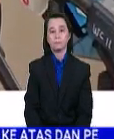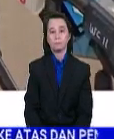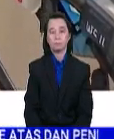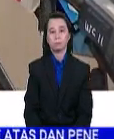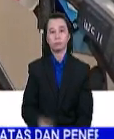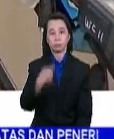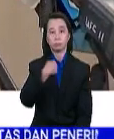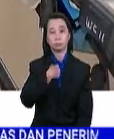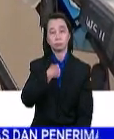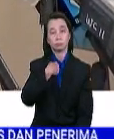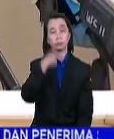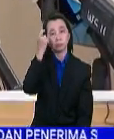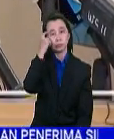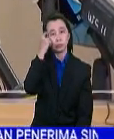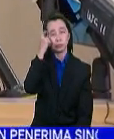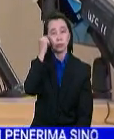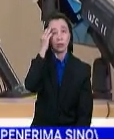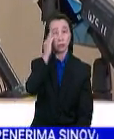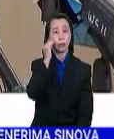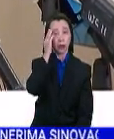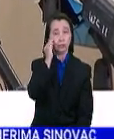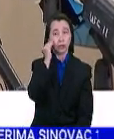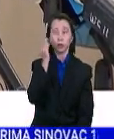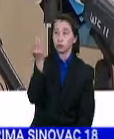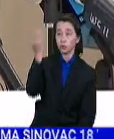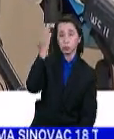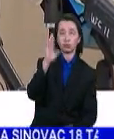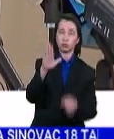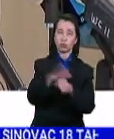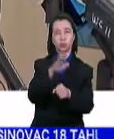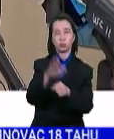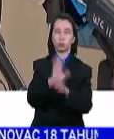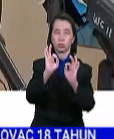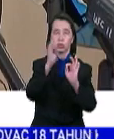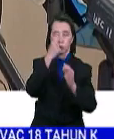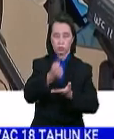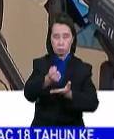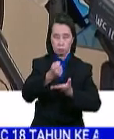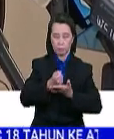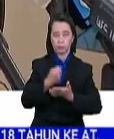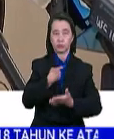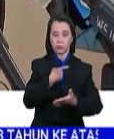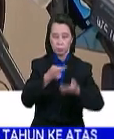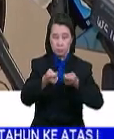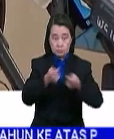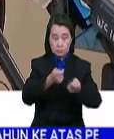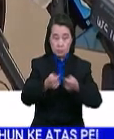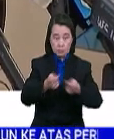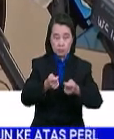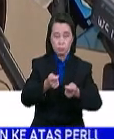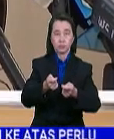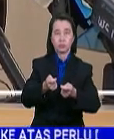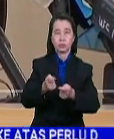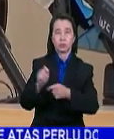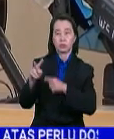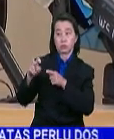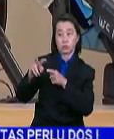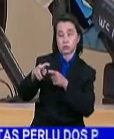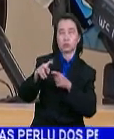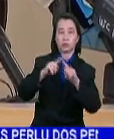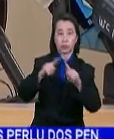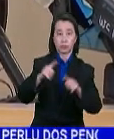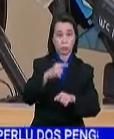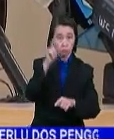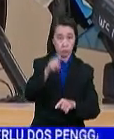I think pengalaman yang sudah ada itu memadai, membantu kita lah menguruskan situasi kita. Tapi